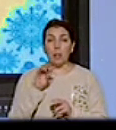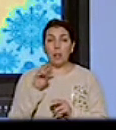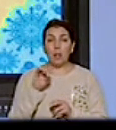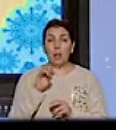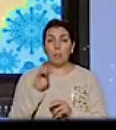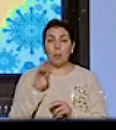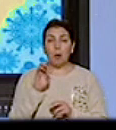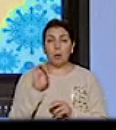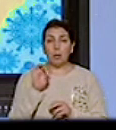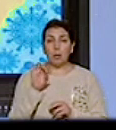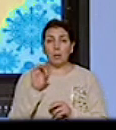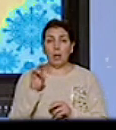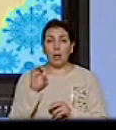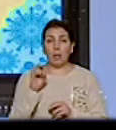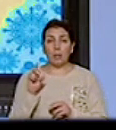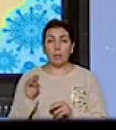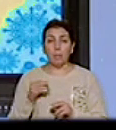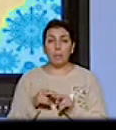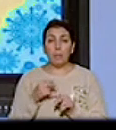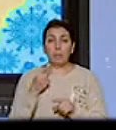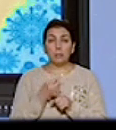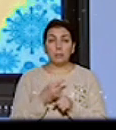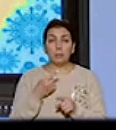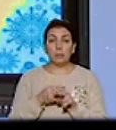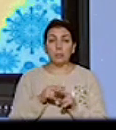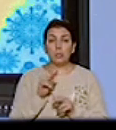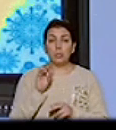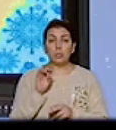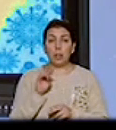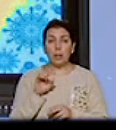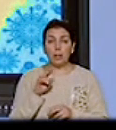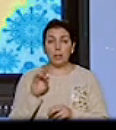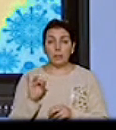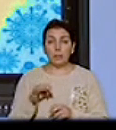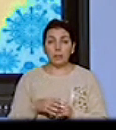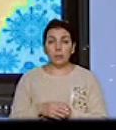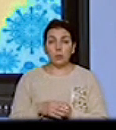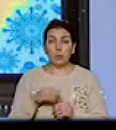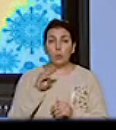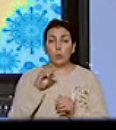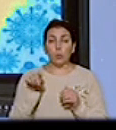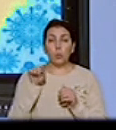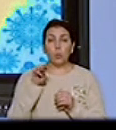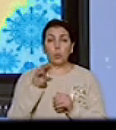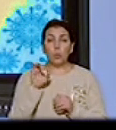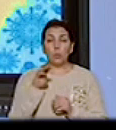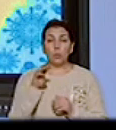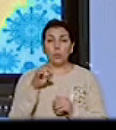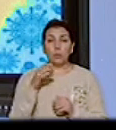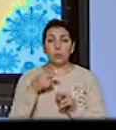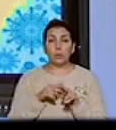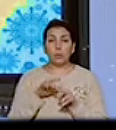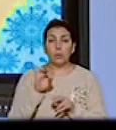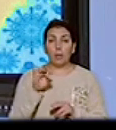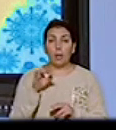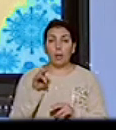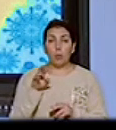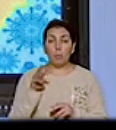еды, запищал, чиллады, тут рядом, йонгинэнгда.